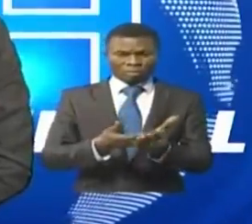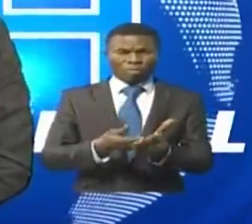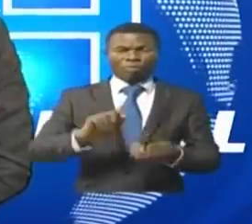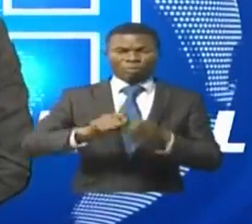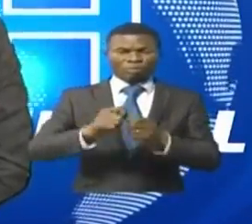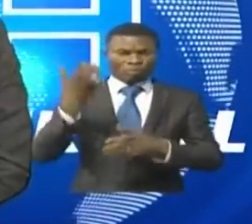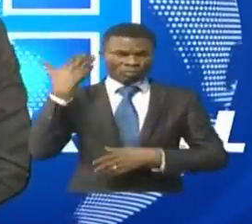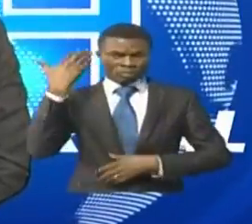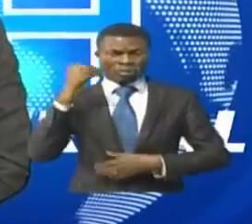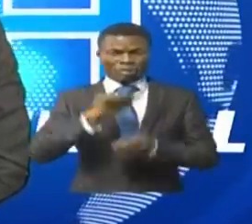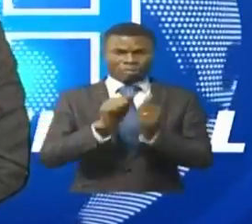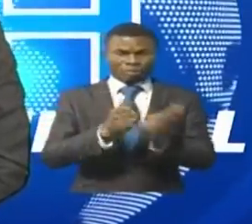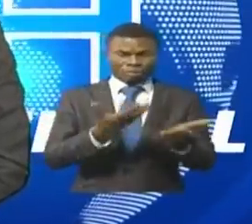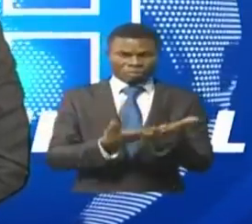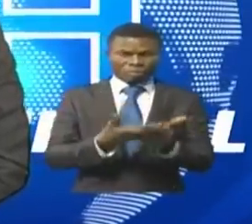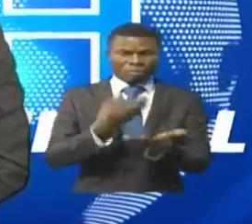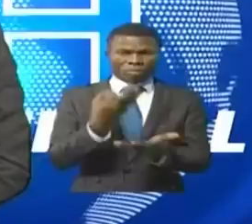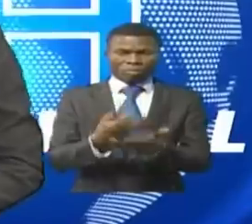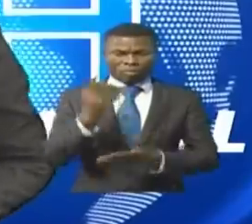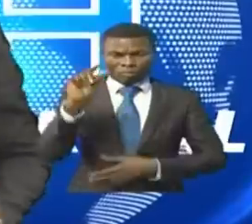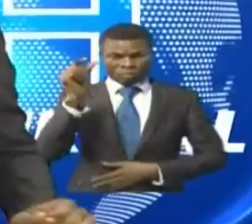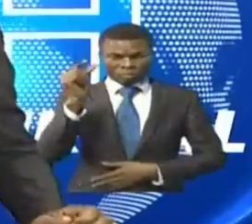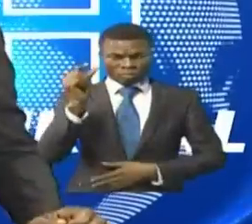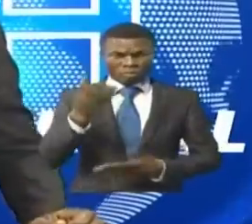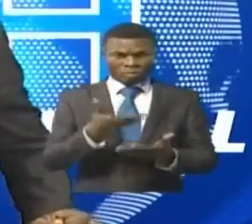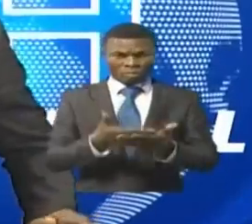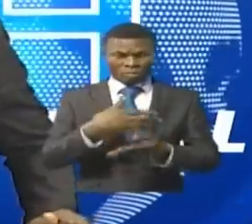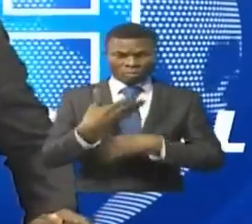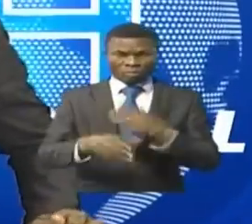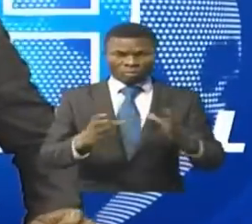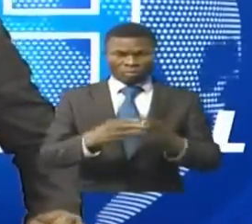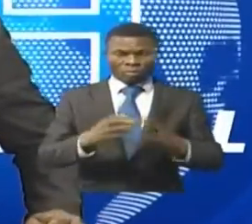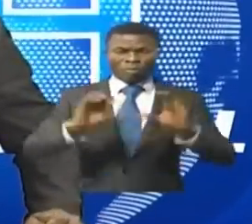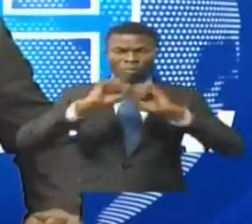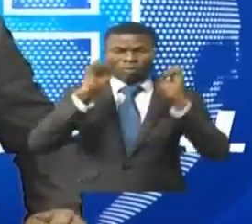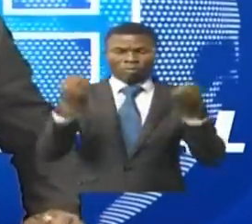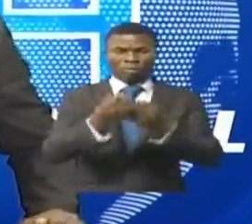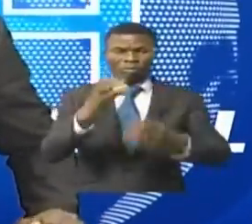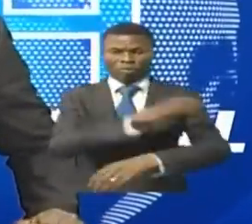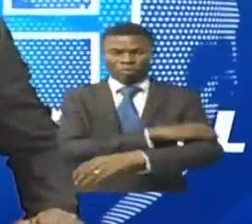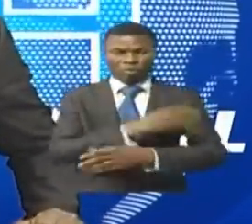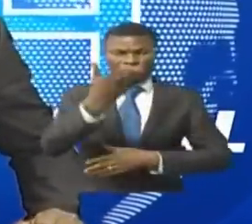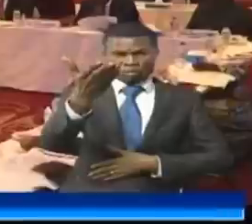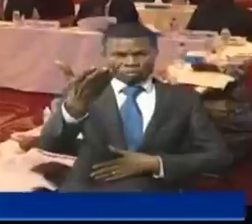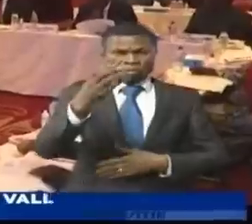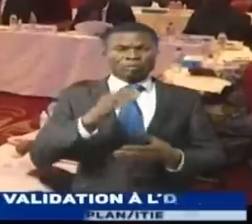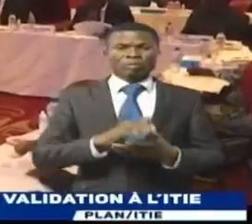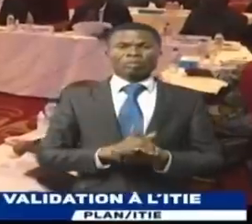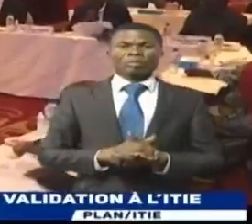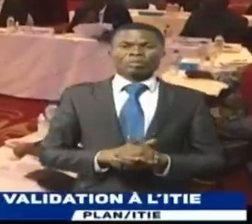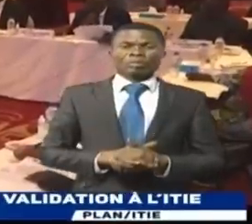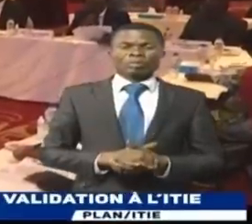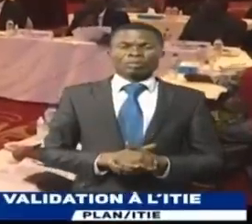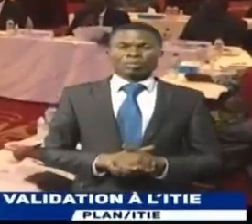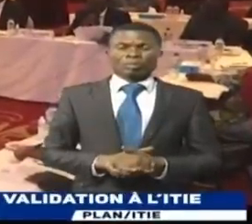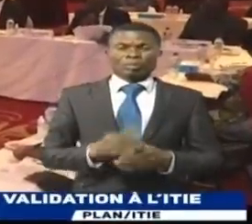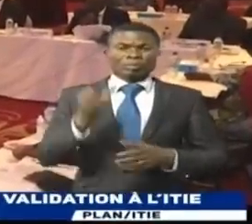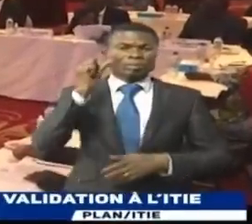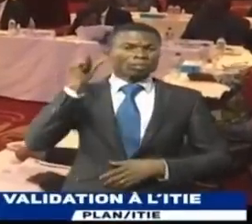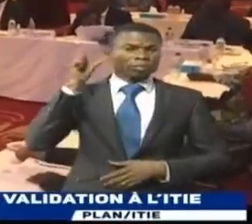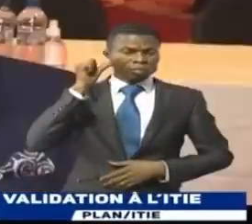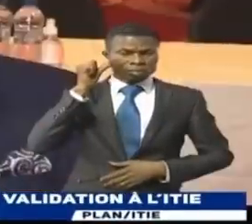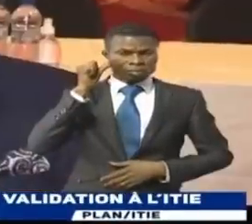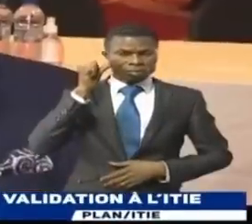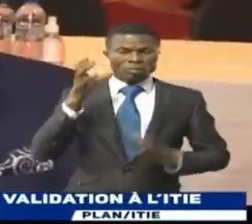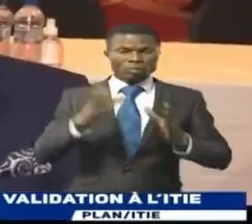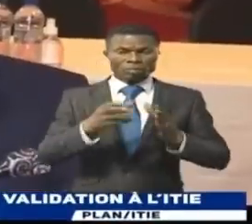autour de la question du fonds minier ont été opérés avec la société civile. Peggy Mukunda. S'est tenu hier sous la